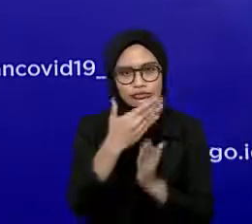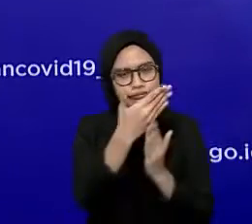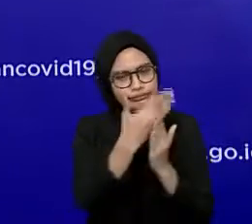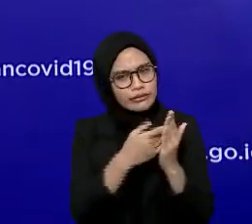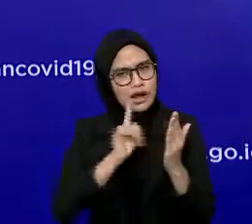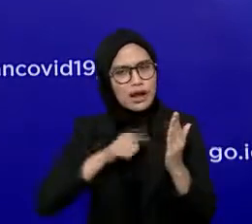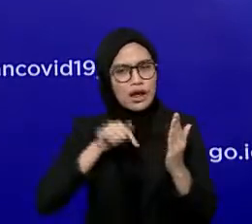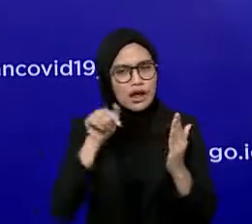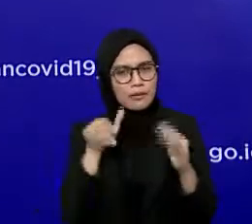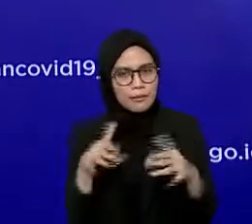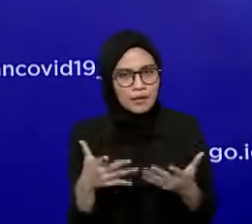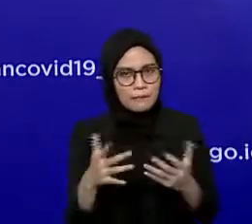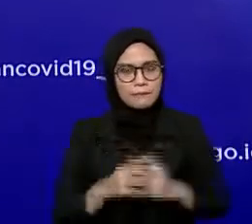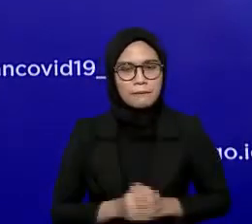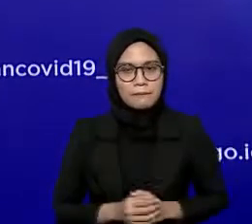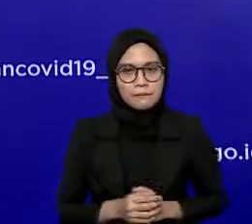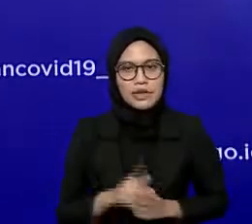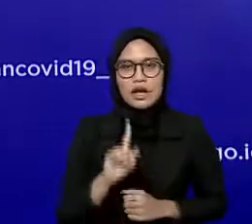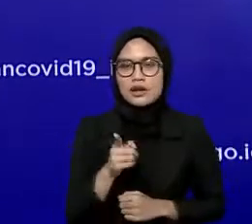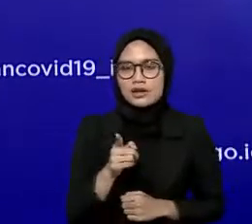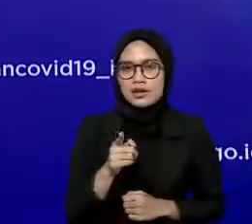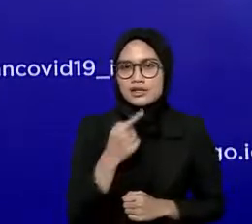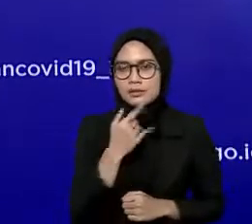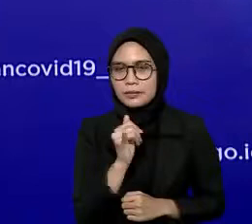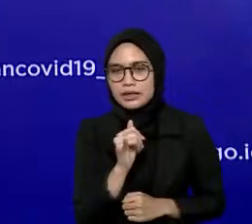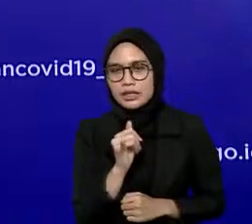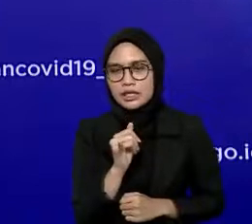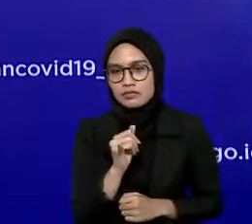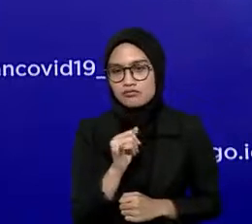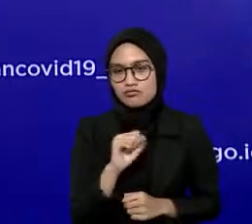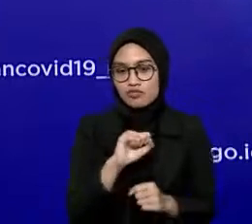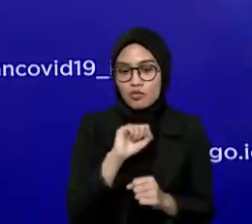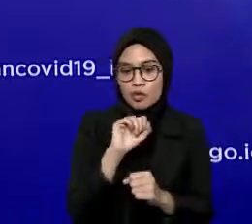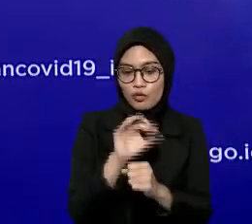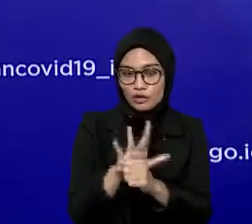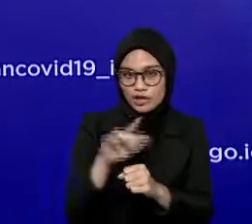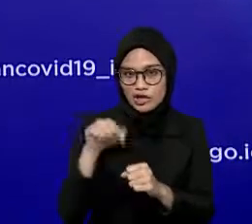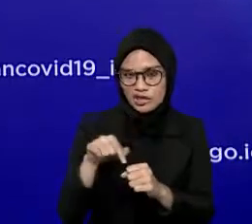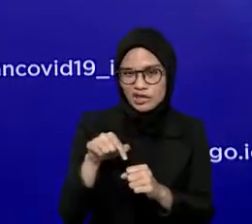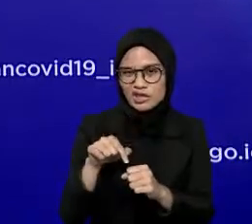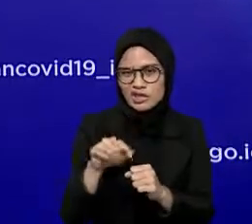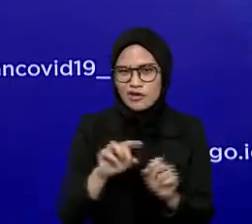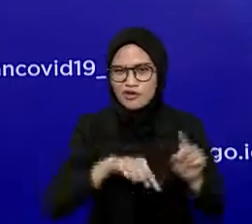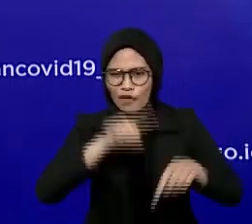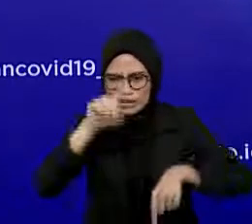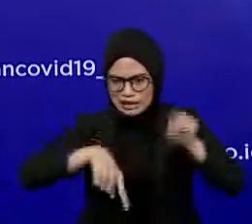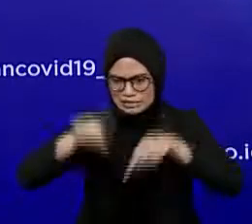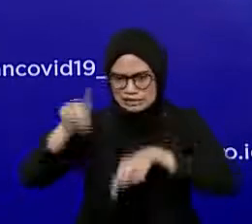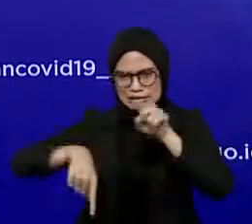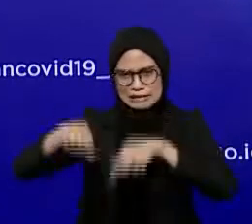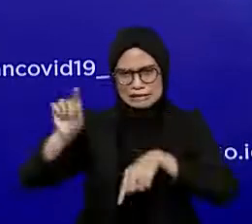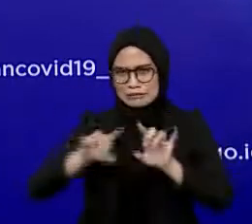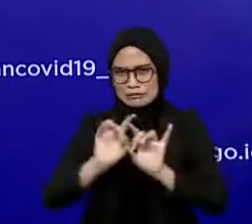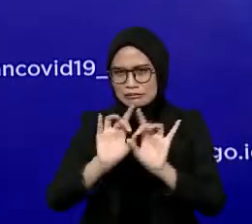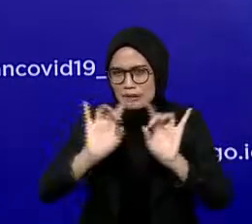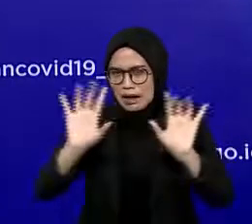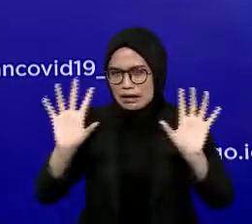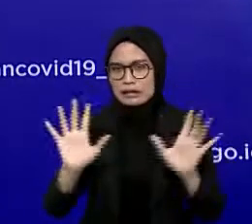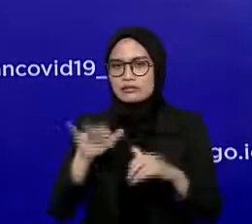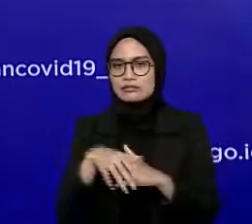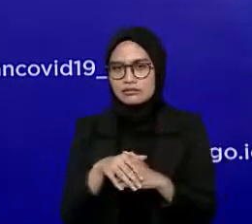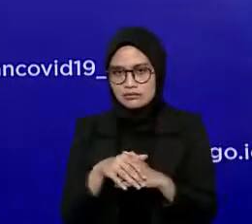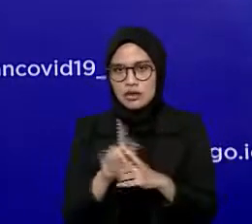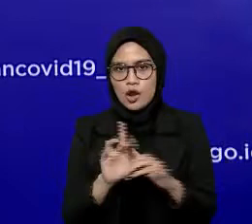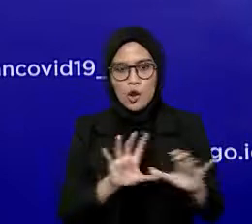menyatakan bahwa terdapat variasi varian COVID-19 yang lebih banyak pada kelompok-kelompok yang belum